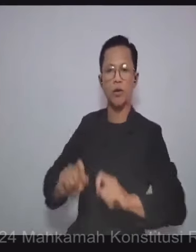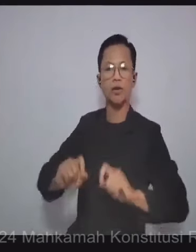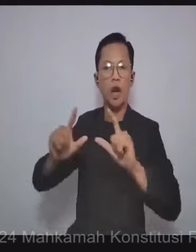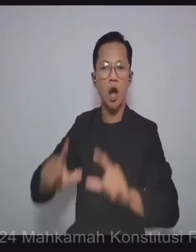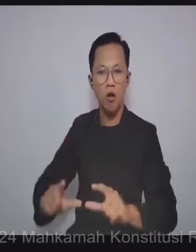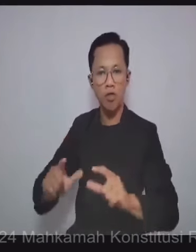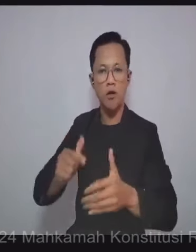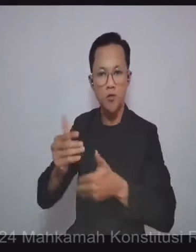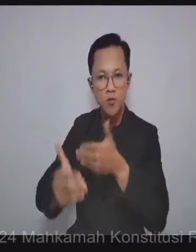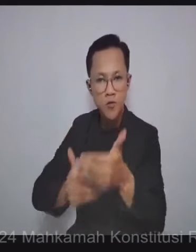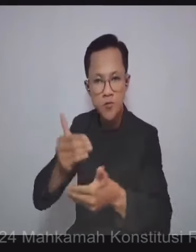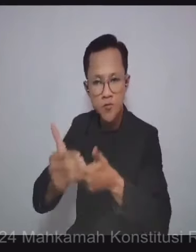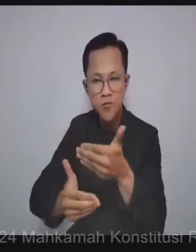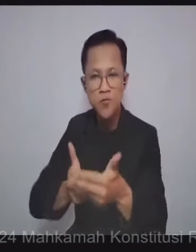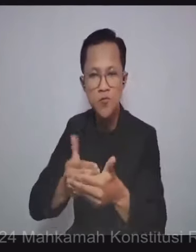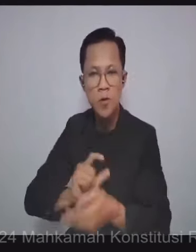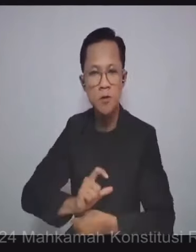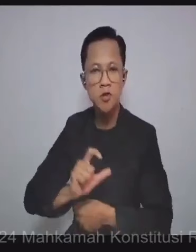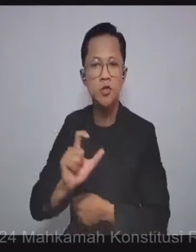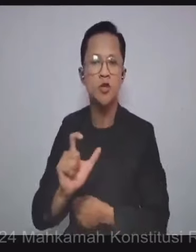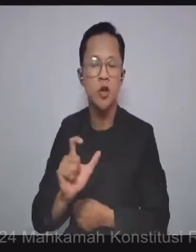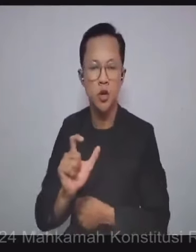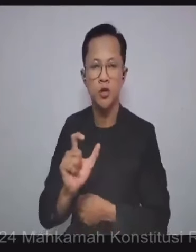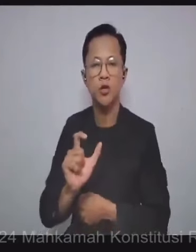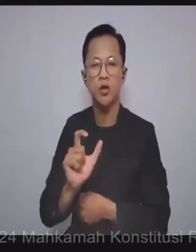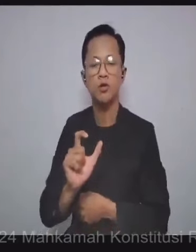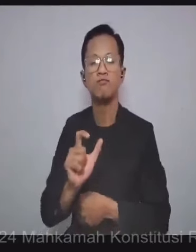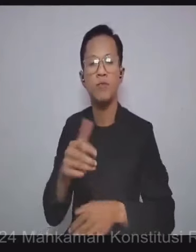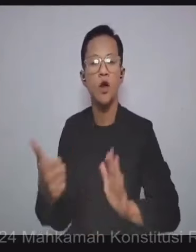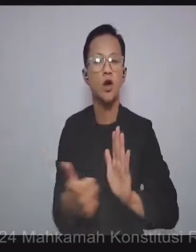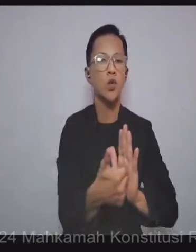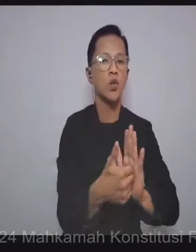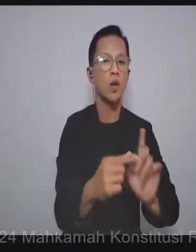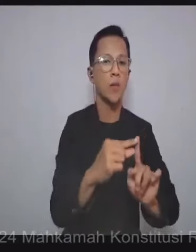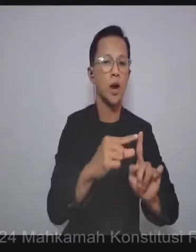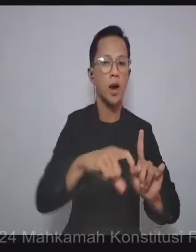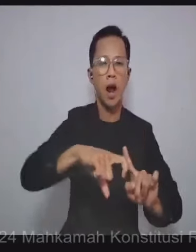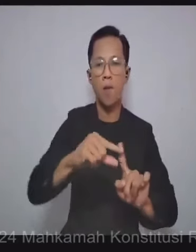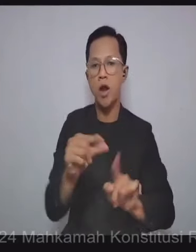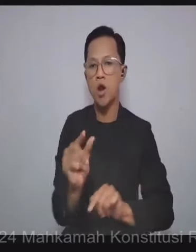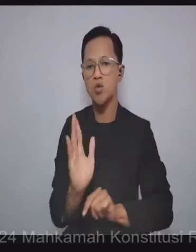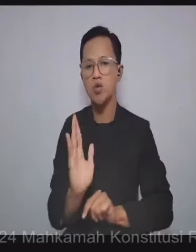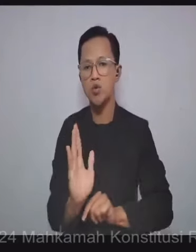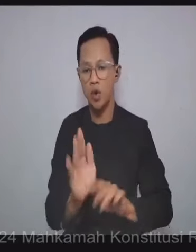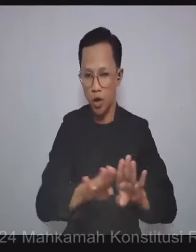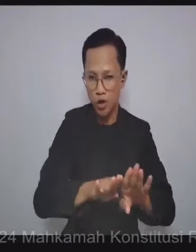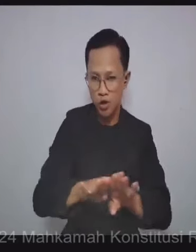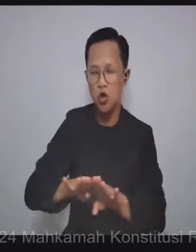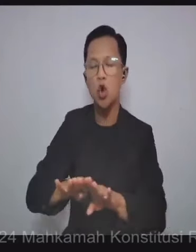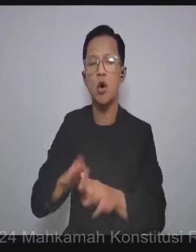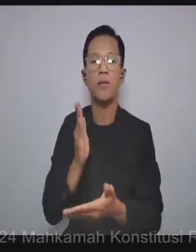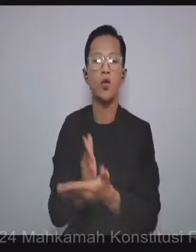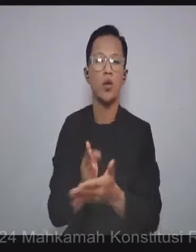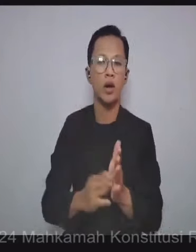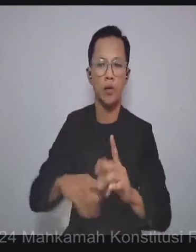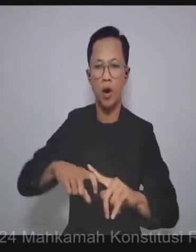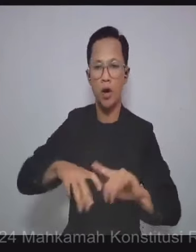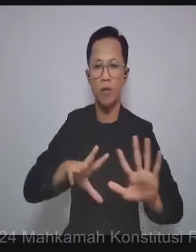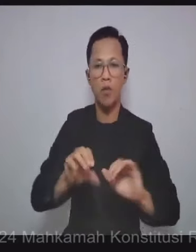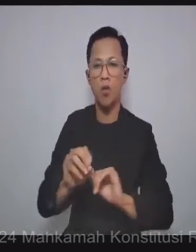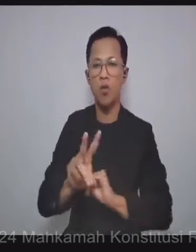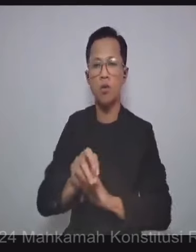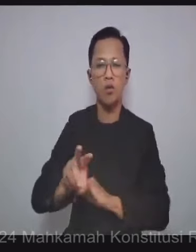penetapan calon telah mempedomen pedoman KPU 1923 dengan pernapaan yang telah sesuai dengan putusan MK 90